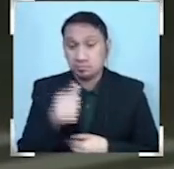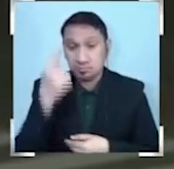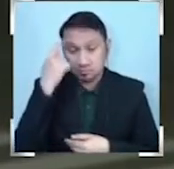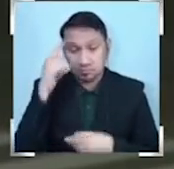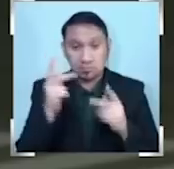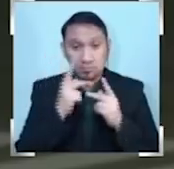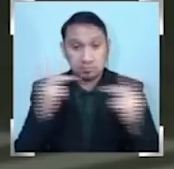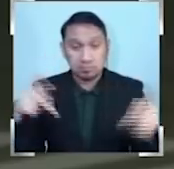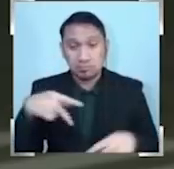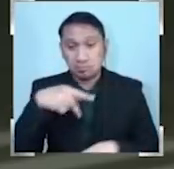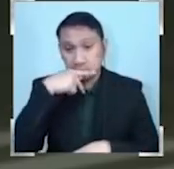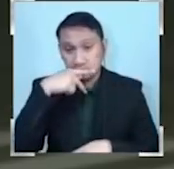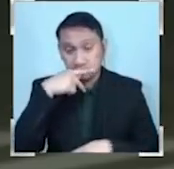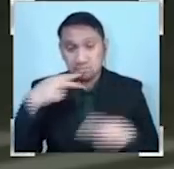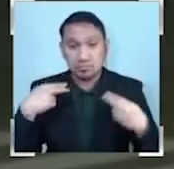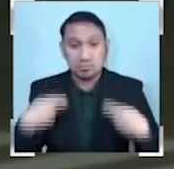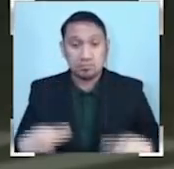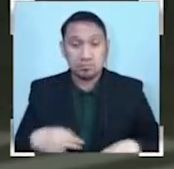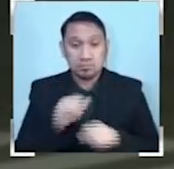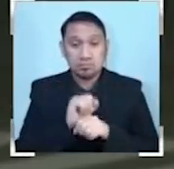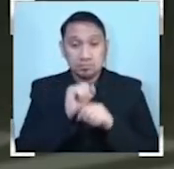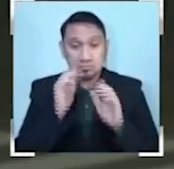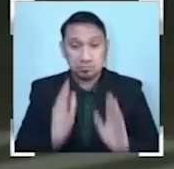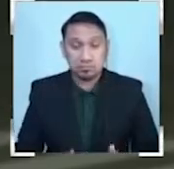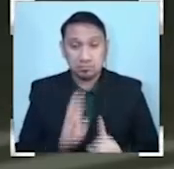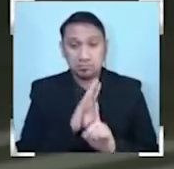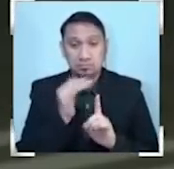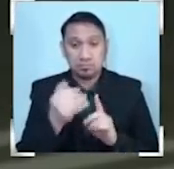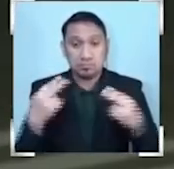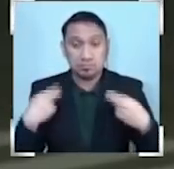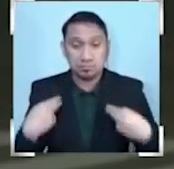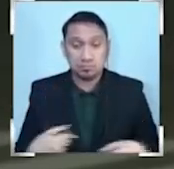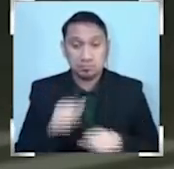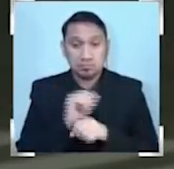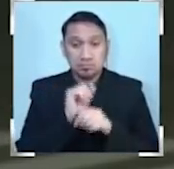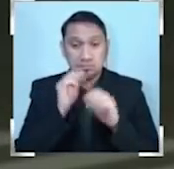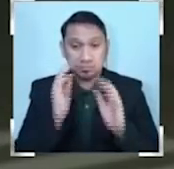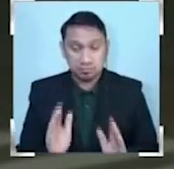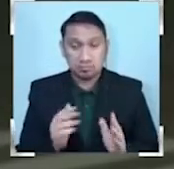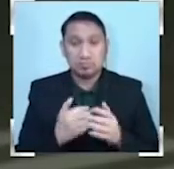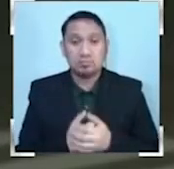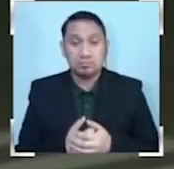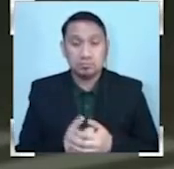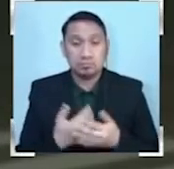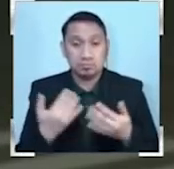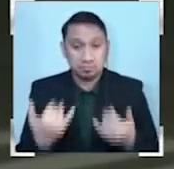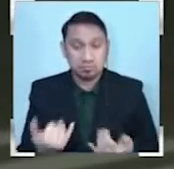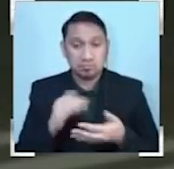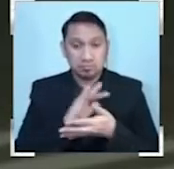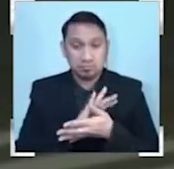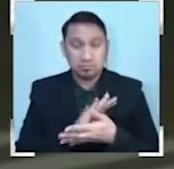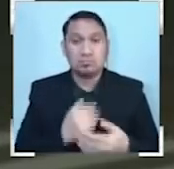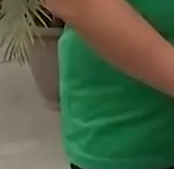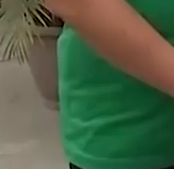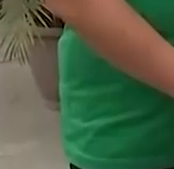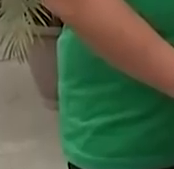health workers, barangay health workers at BHERC habang nasa COVID-19 pandemic at public health